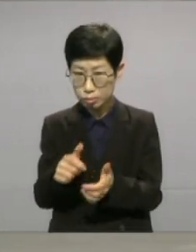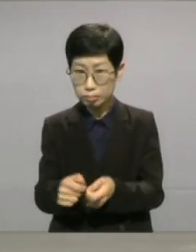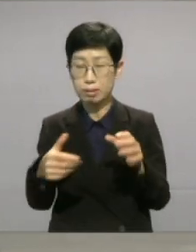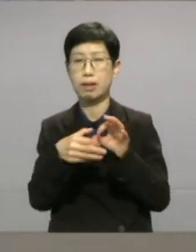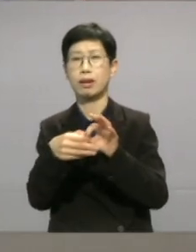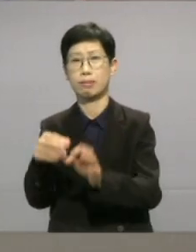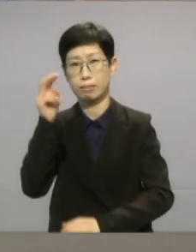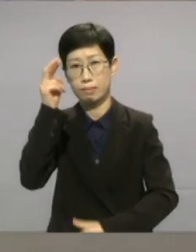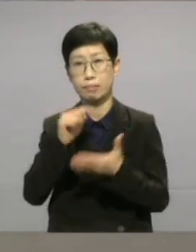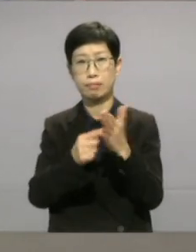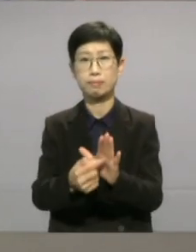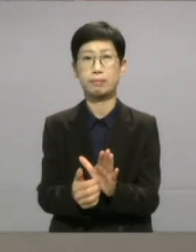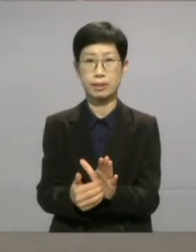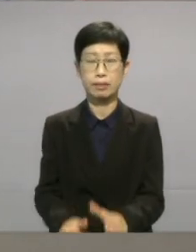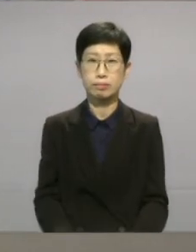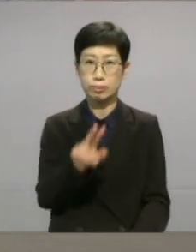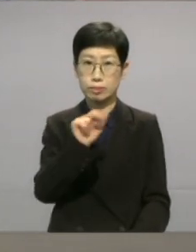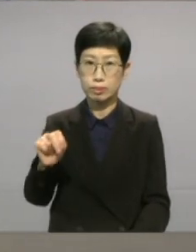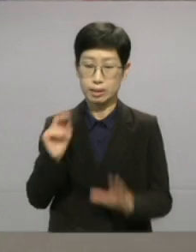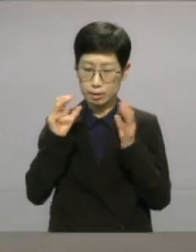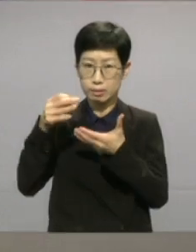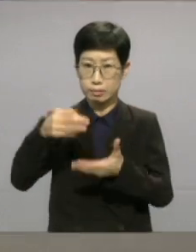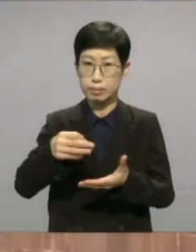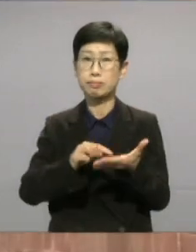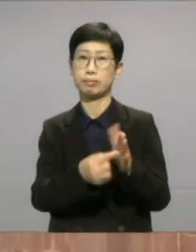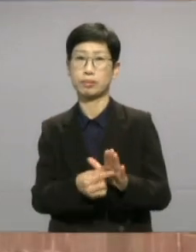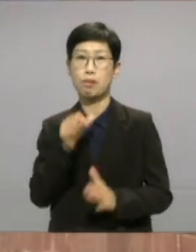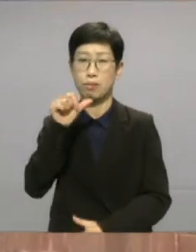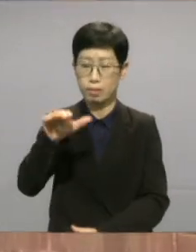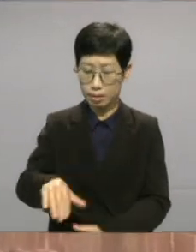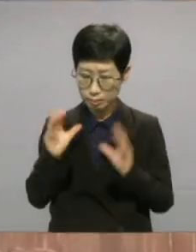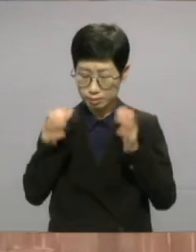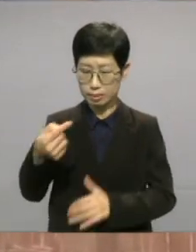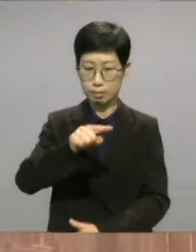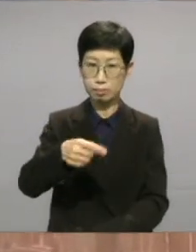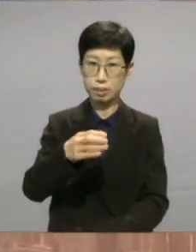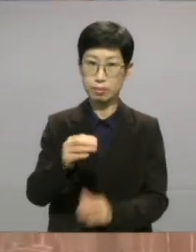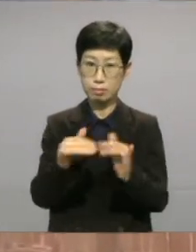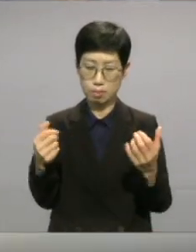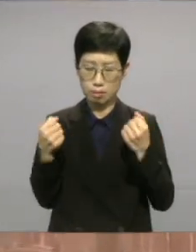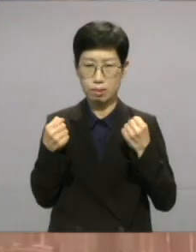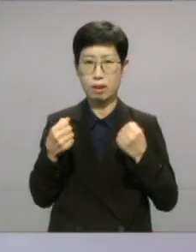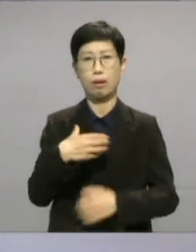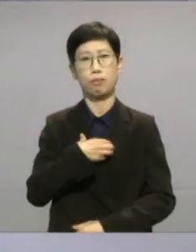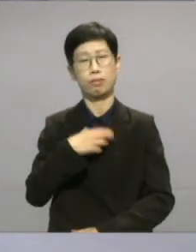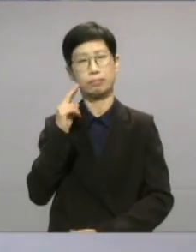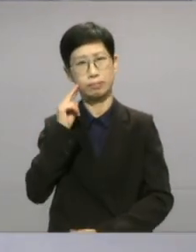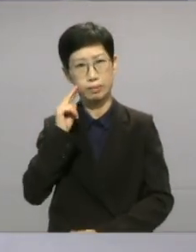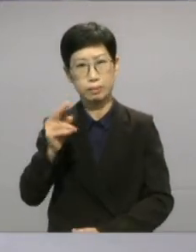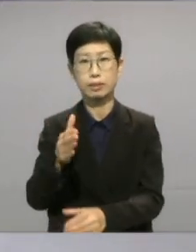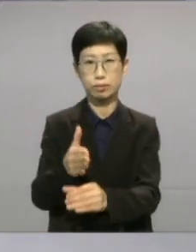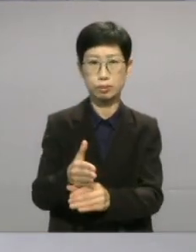거라고 말했습니다 유 아동 기금은 펀자 분의 5세 이하 어린이 11만 명의 건강이 심각한 위험에 처해